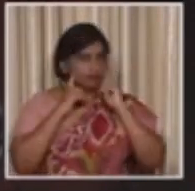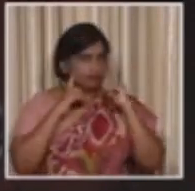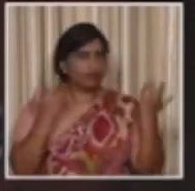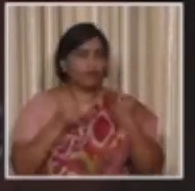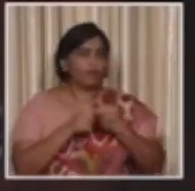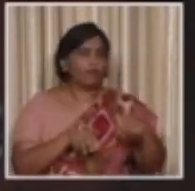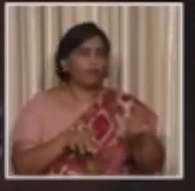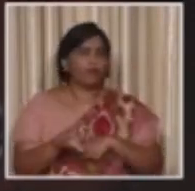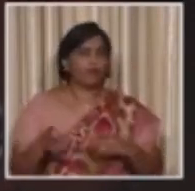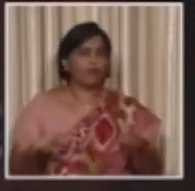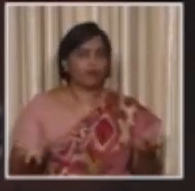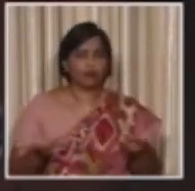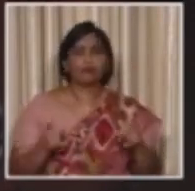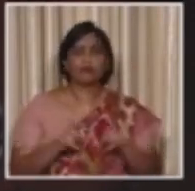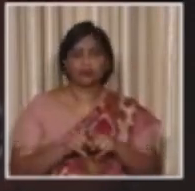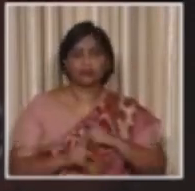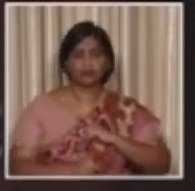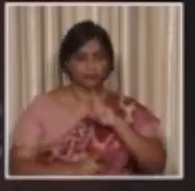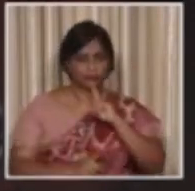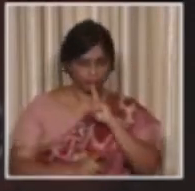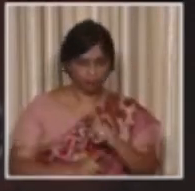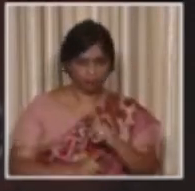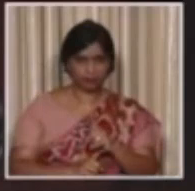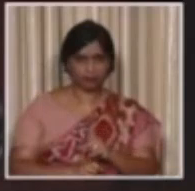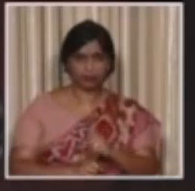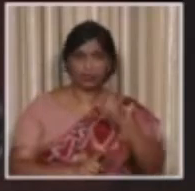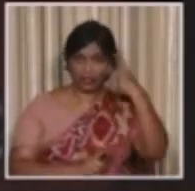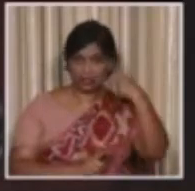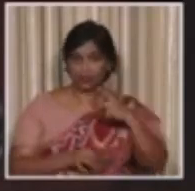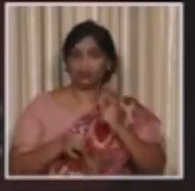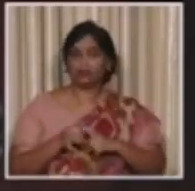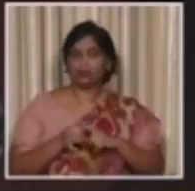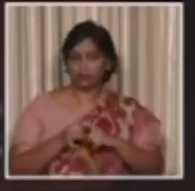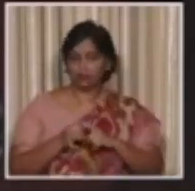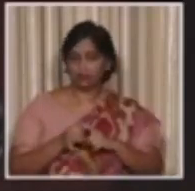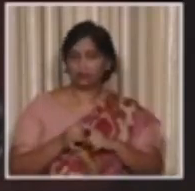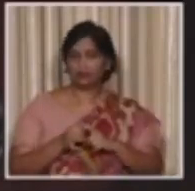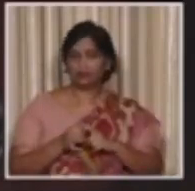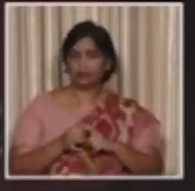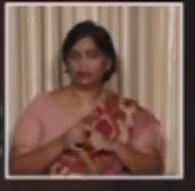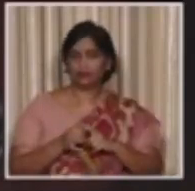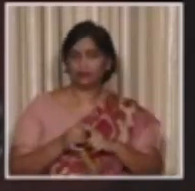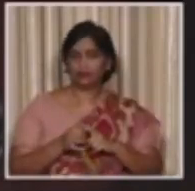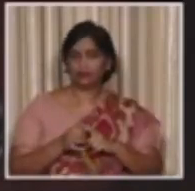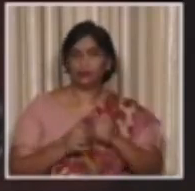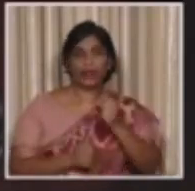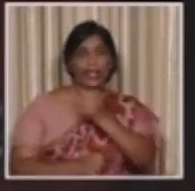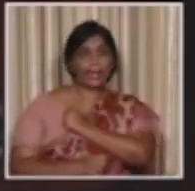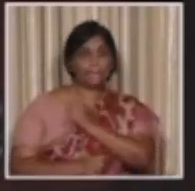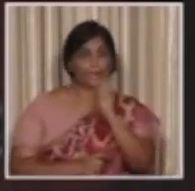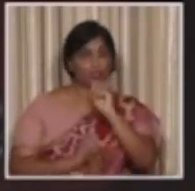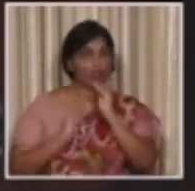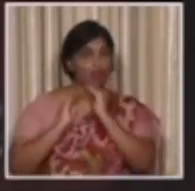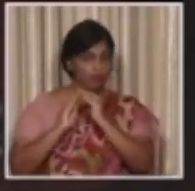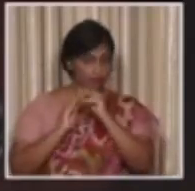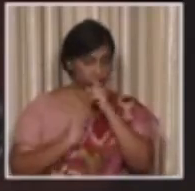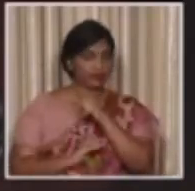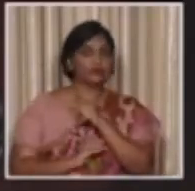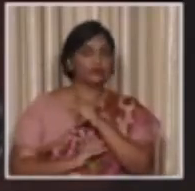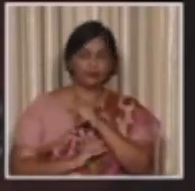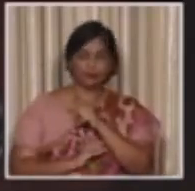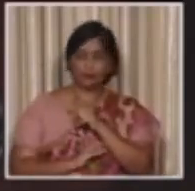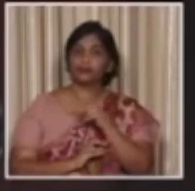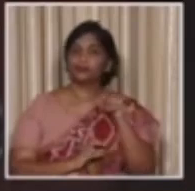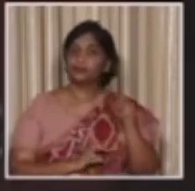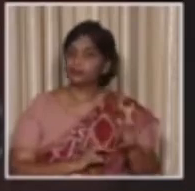කවුද වග කියන්නේ කියලා. ඒ නිසා මම ඔබතුමාගෙන් අහනවා දෙවෙනි අතුරු ප්‍රශ්නය. දැන් තානාපති කාර්යාල වලින්